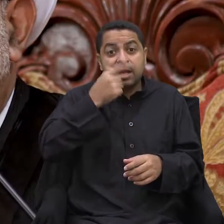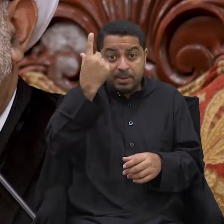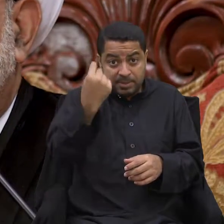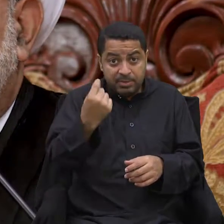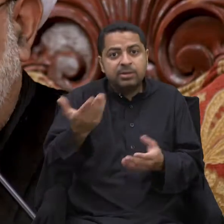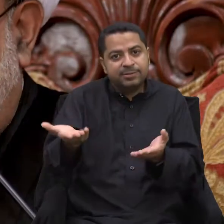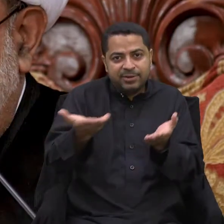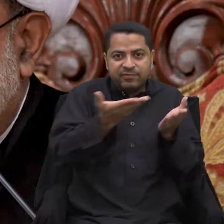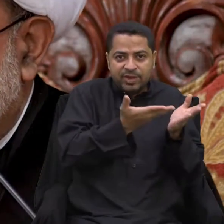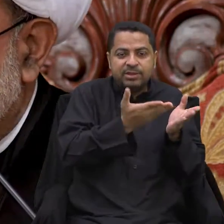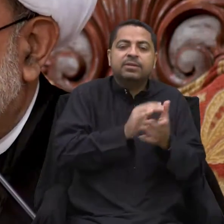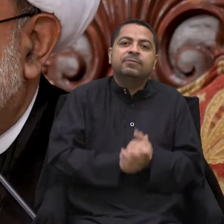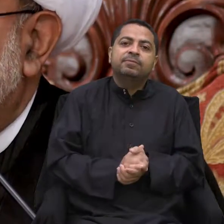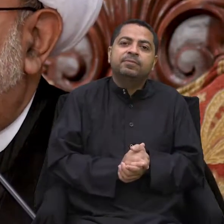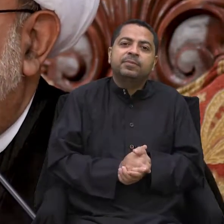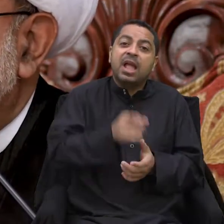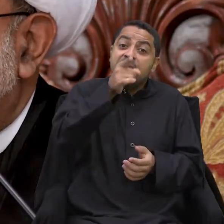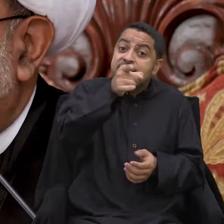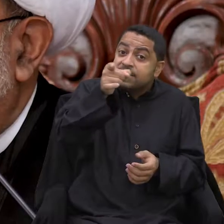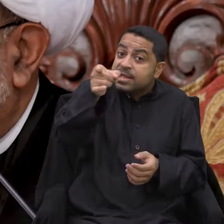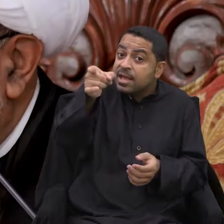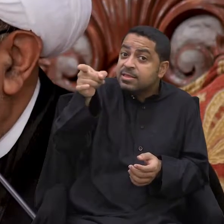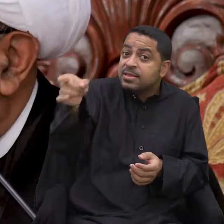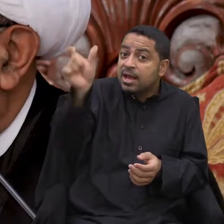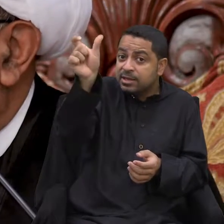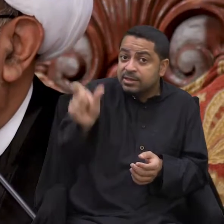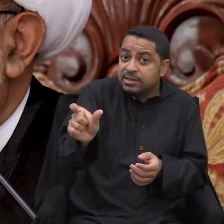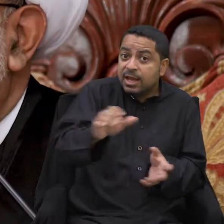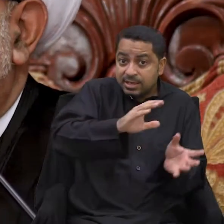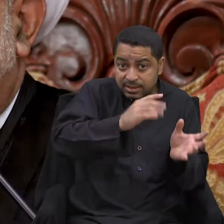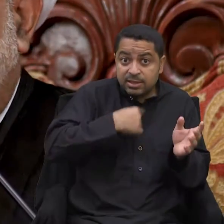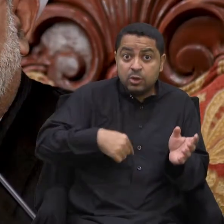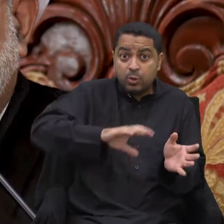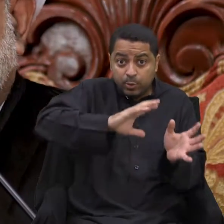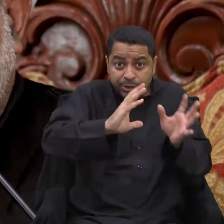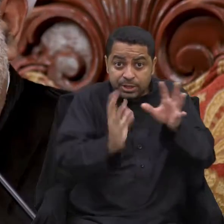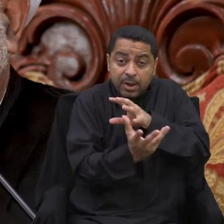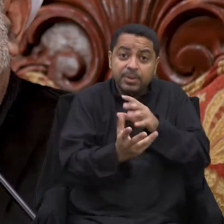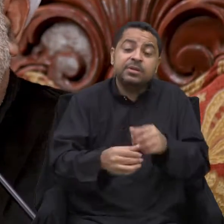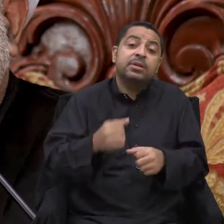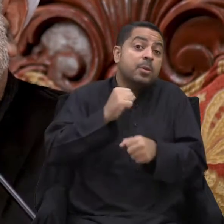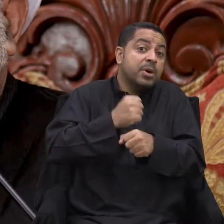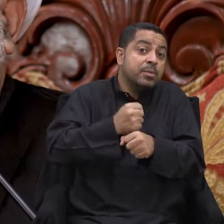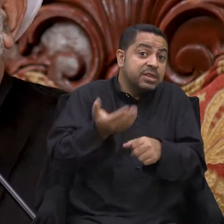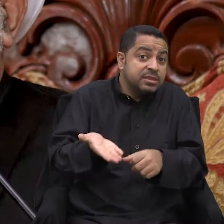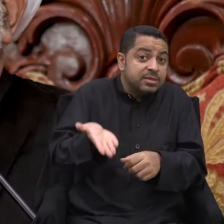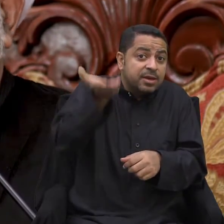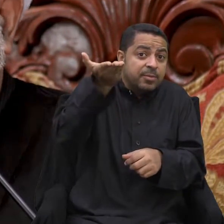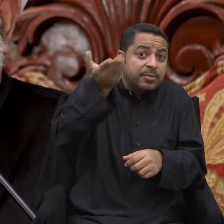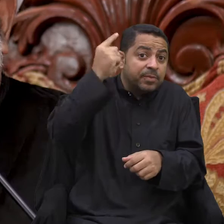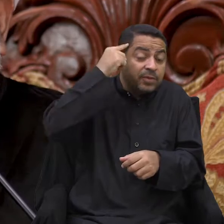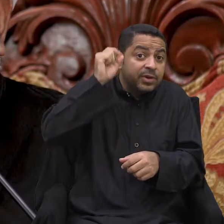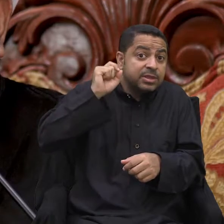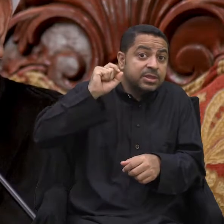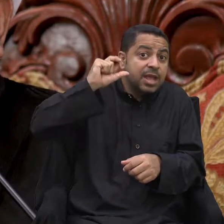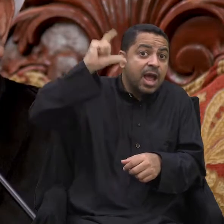تفضل، إن كنت تستطيع أن تغير، تنتج كما تريد خاليا